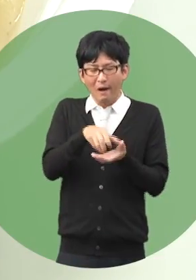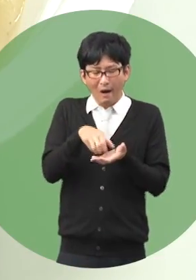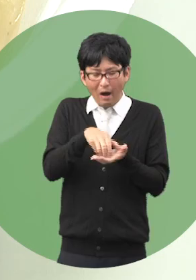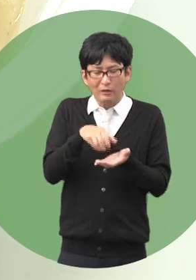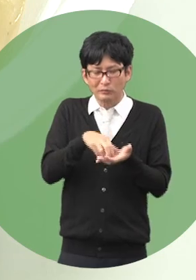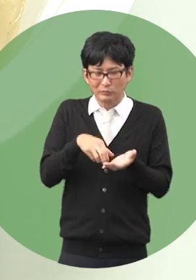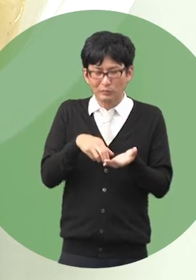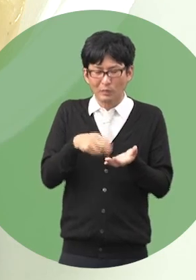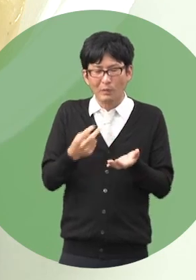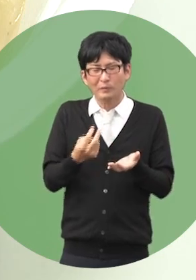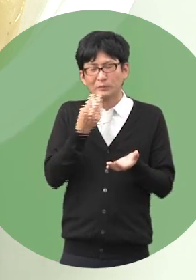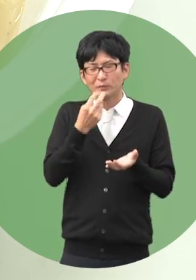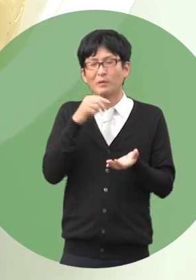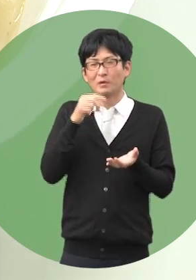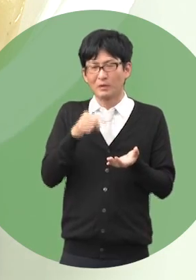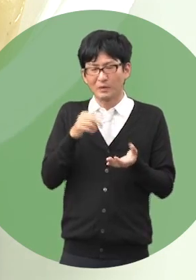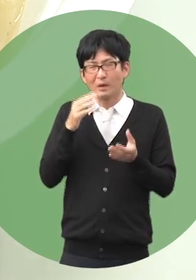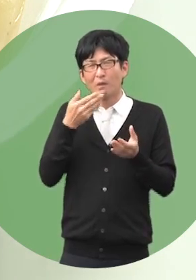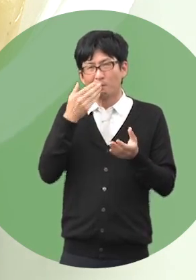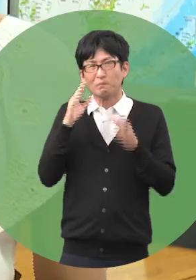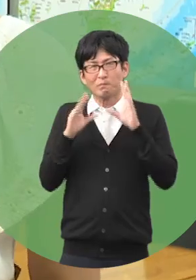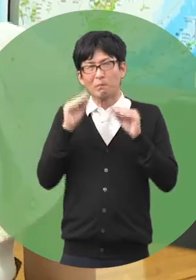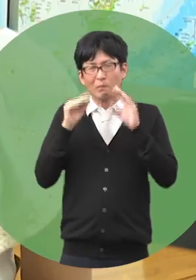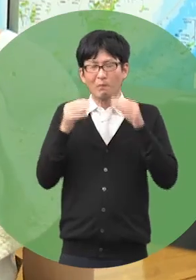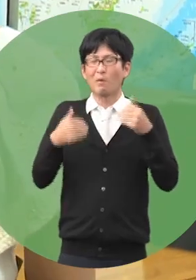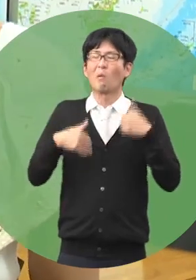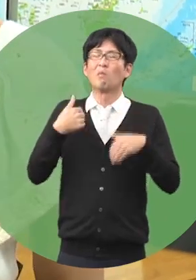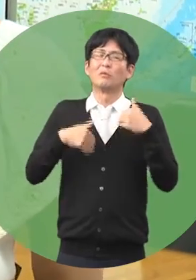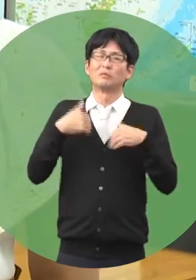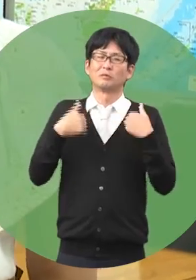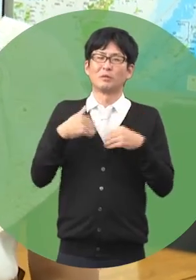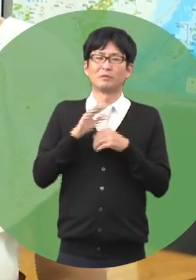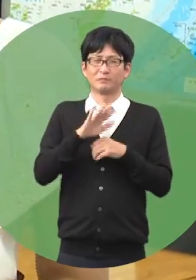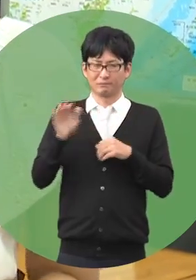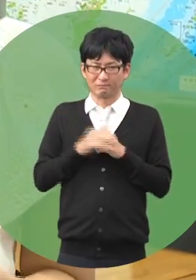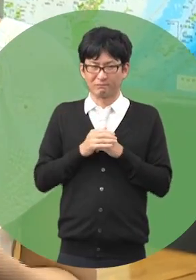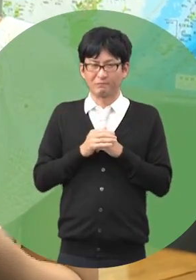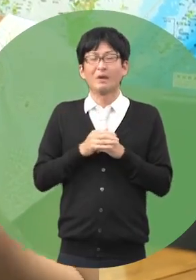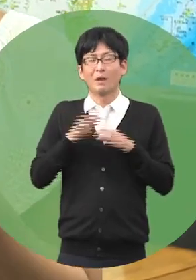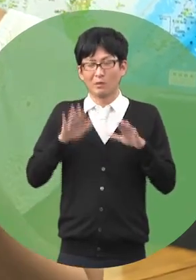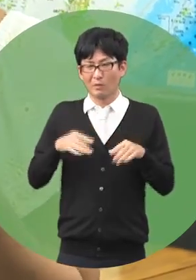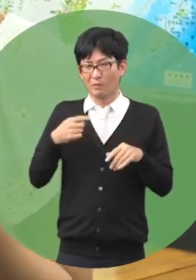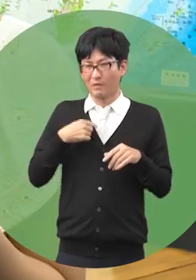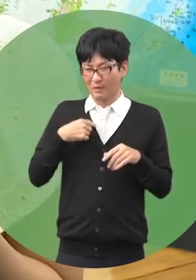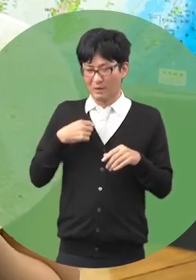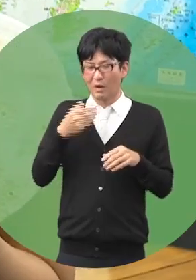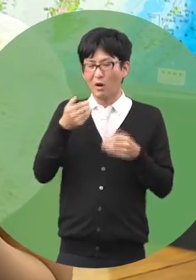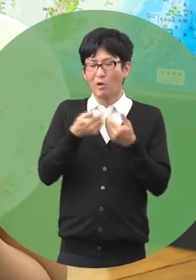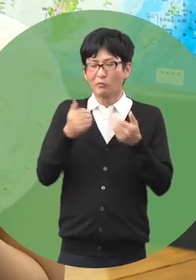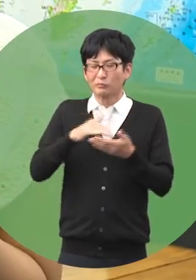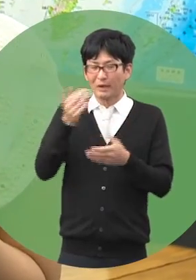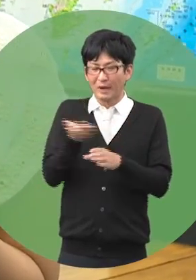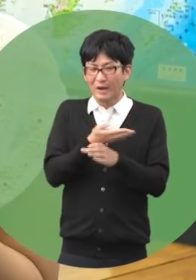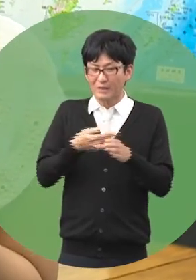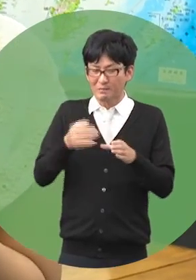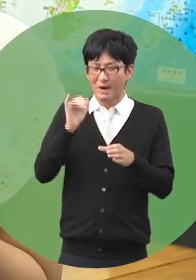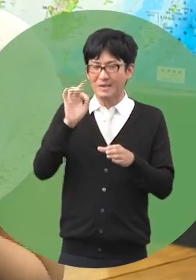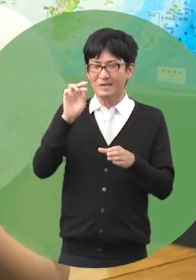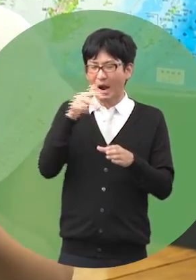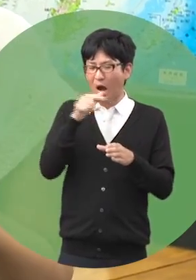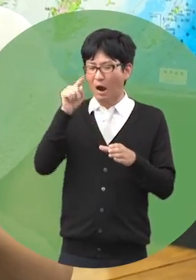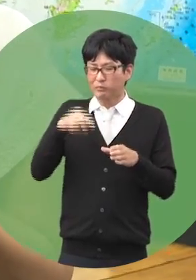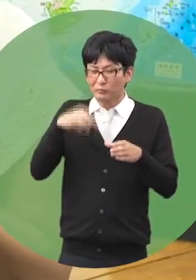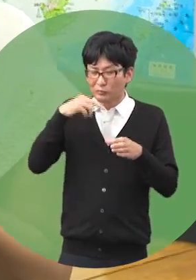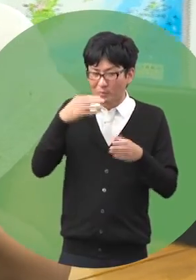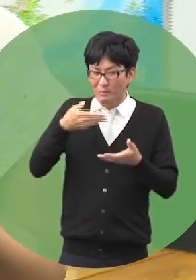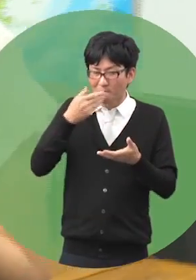のもちもちした食感が楽しめます。 では今日はお先に久高島イラブーそばを試食させていただきます